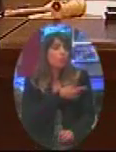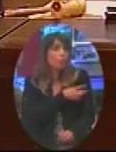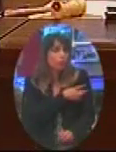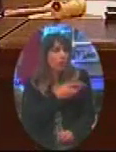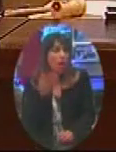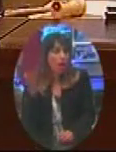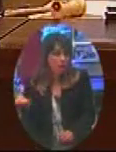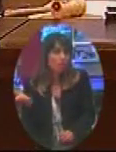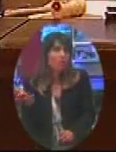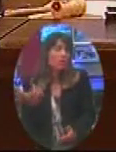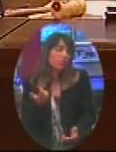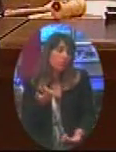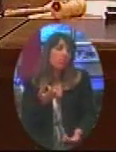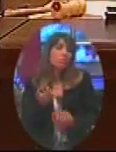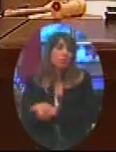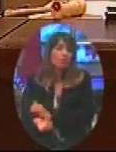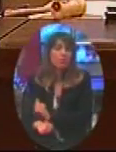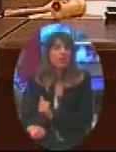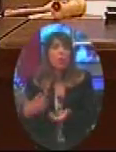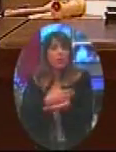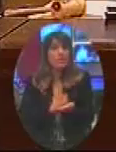ומותר לספר סיפורים, מותר גם להגיד דברים אמיתיים.